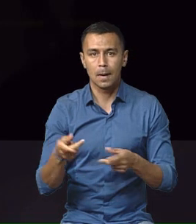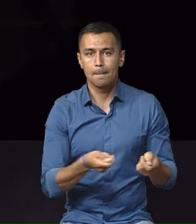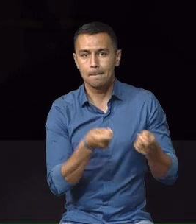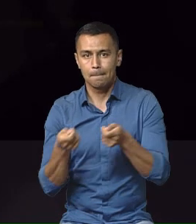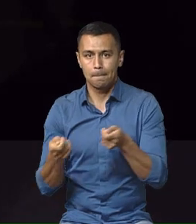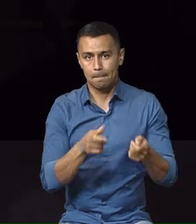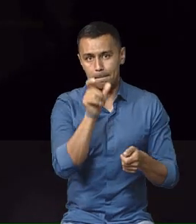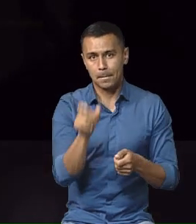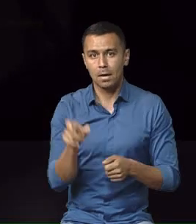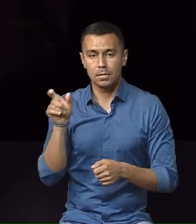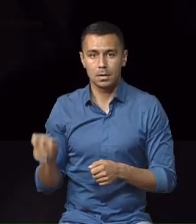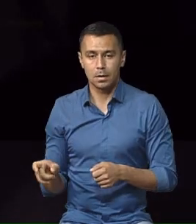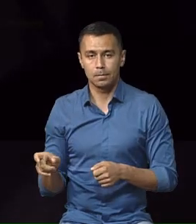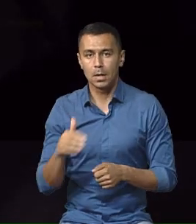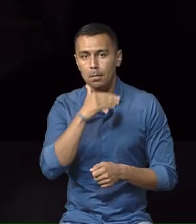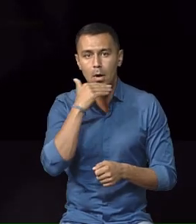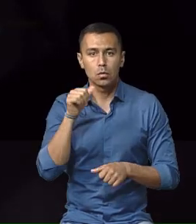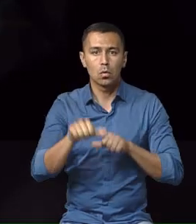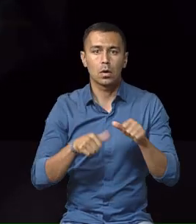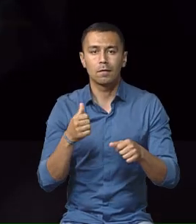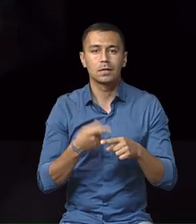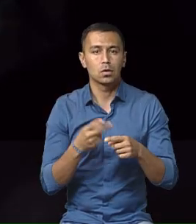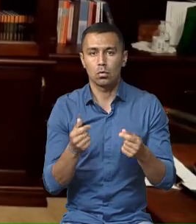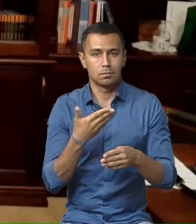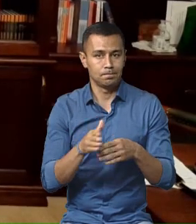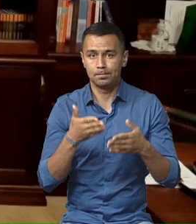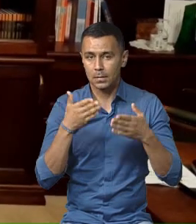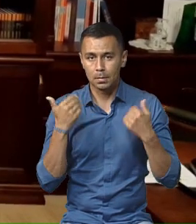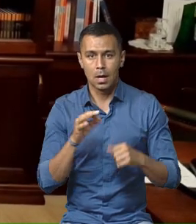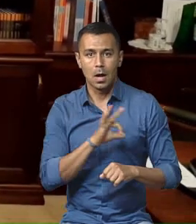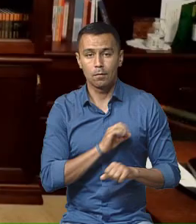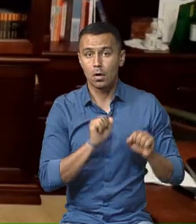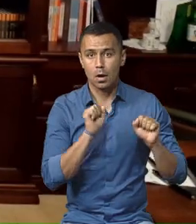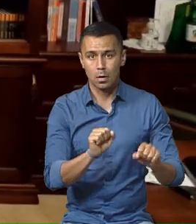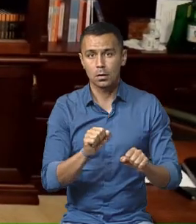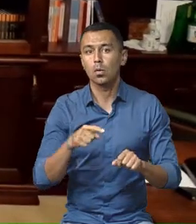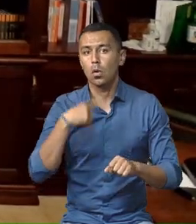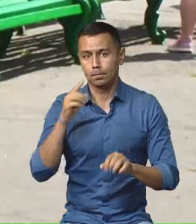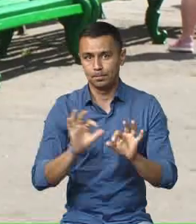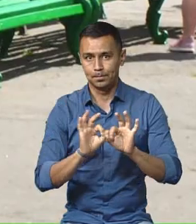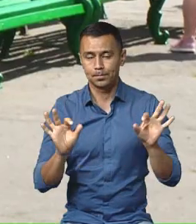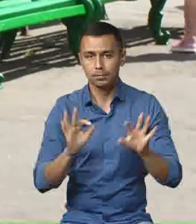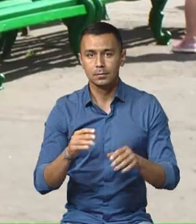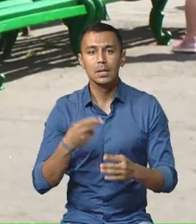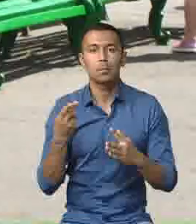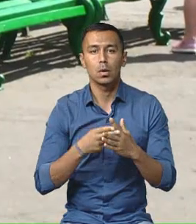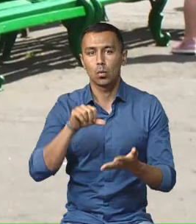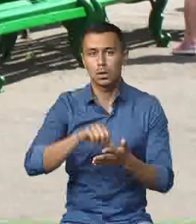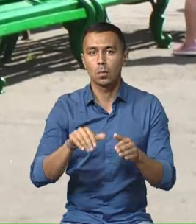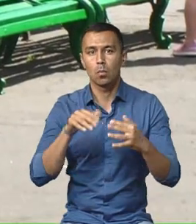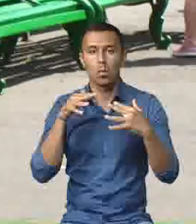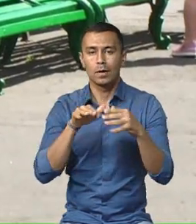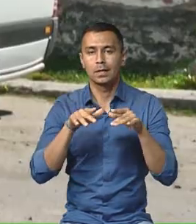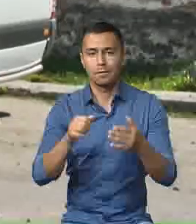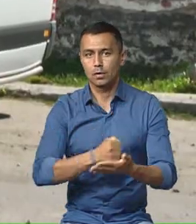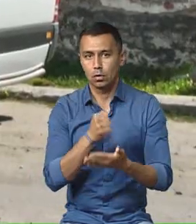перевізникам. Багато років вже ці кошти не виділяються. Адвокат Андрій Місяць розповідає, пільги учасникам бойових дій